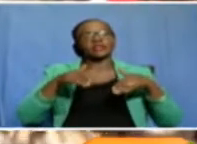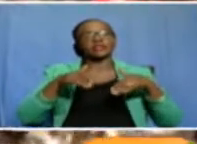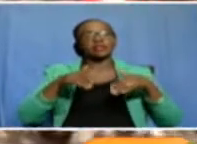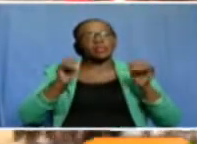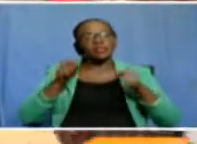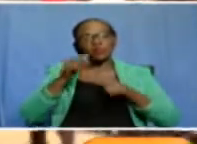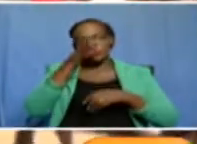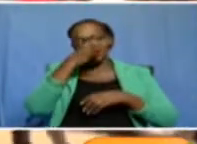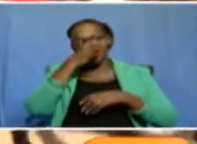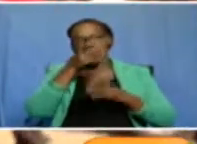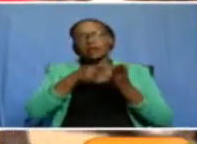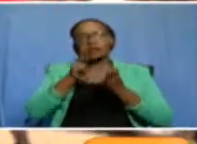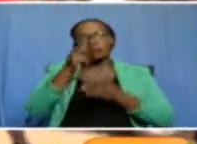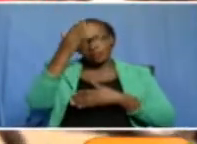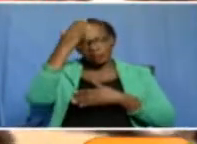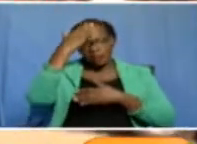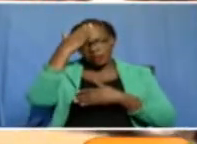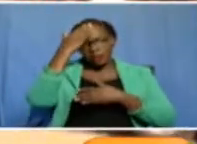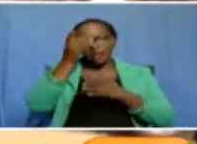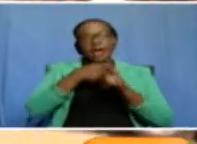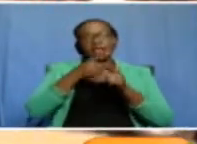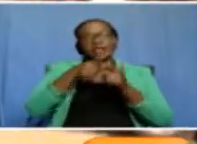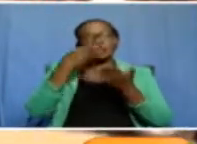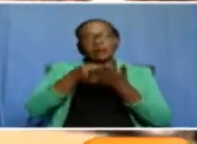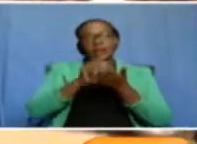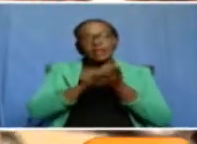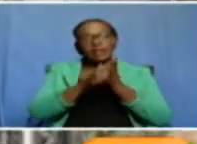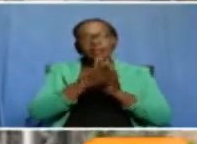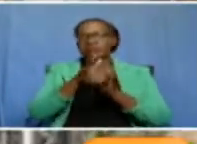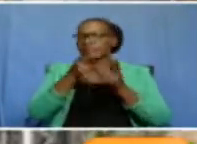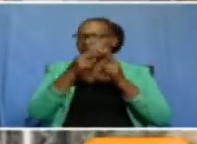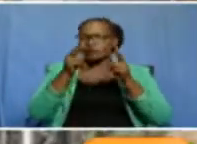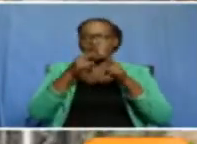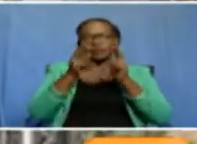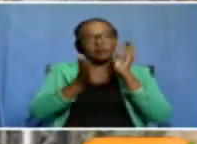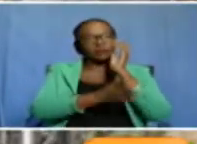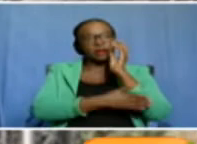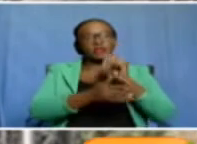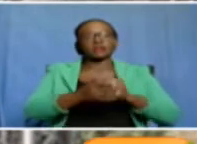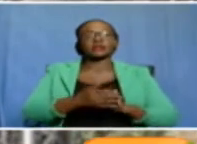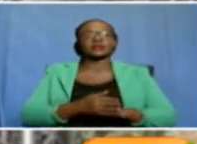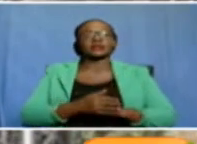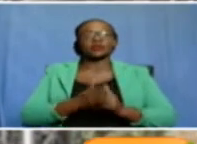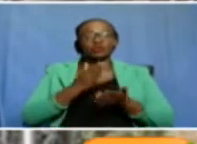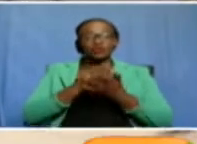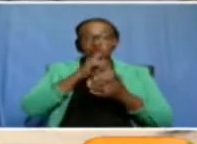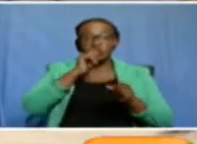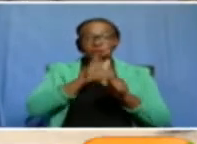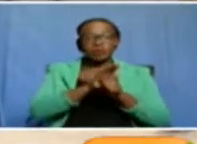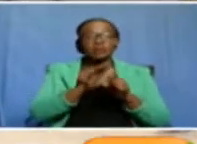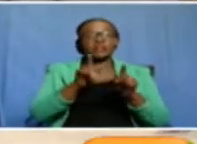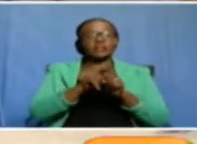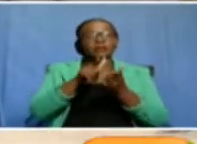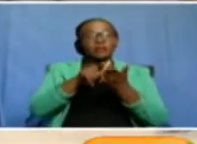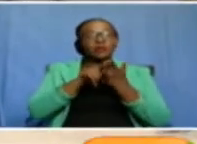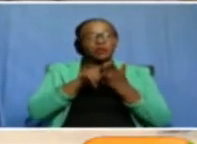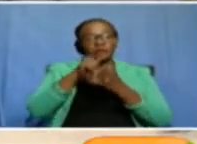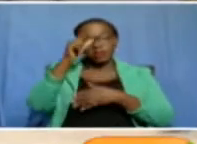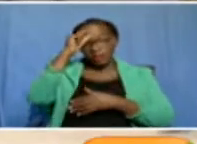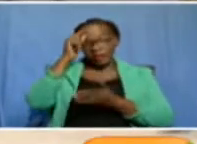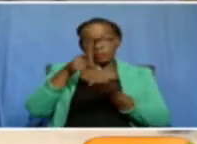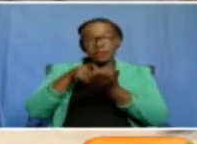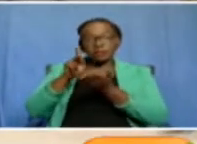chuma tatu na hakuna pesa, hakuna pesa. It's very bad. Ingawa ahadi ni deni, serikali bado haijalipa